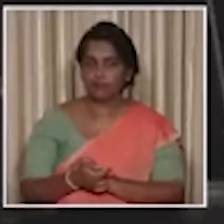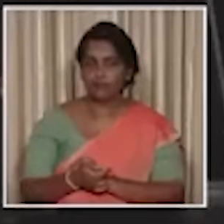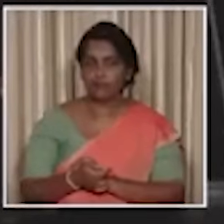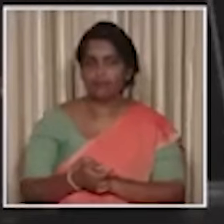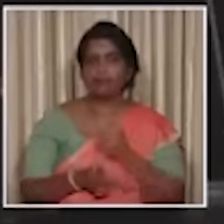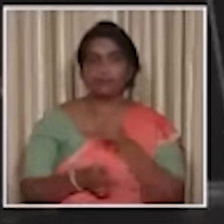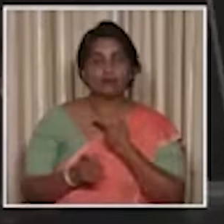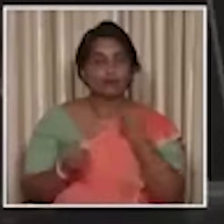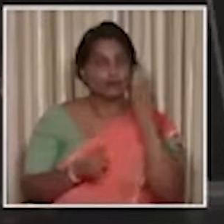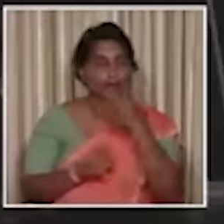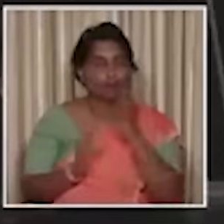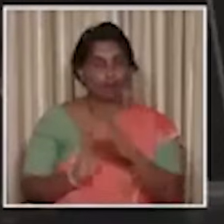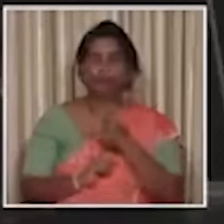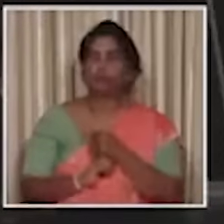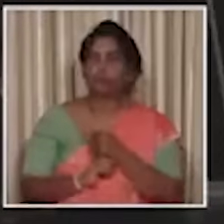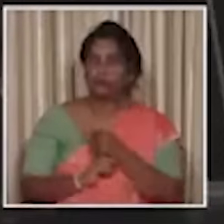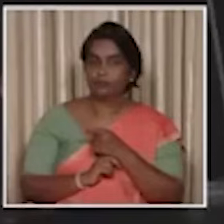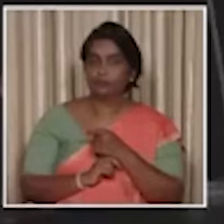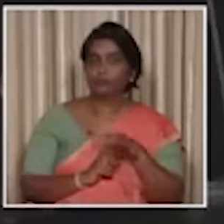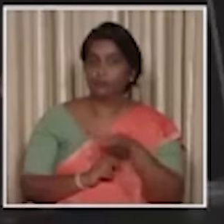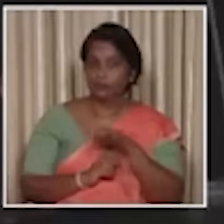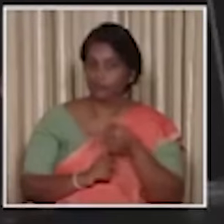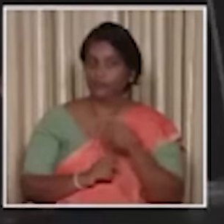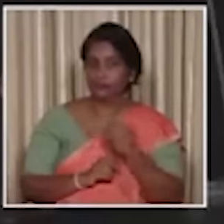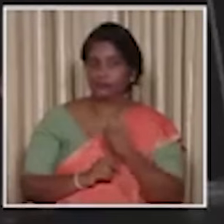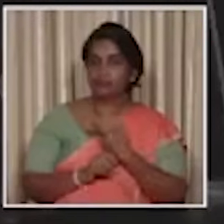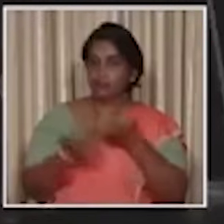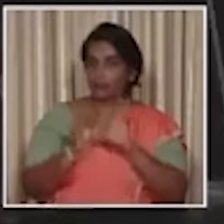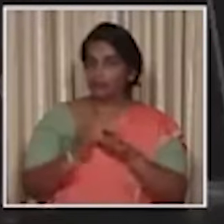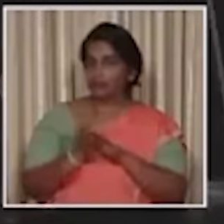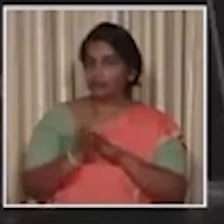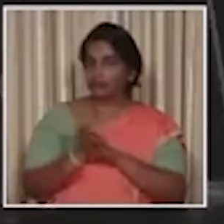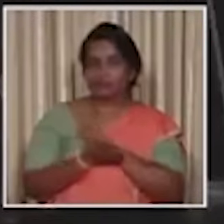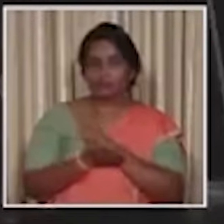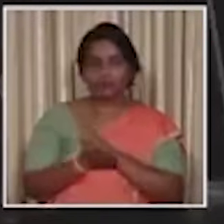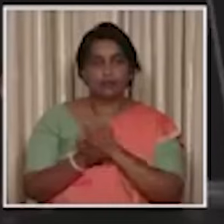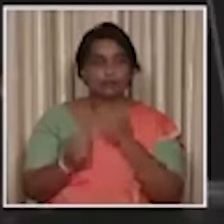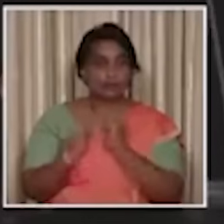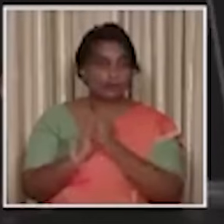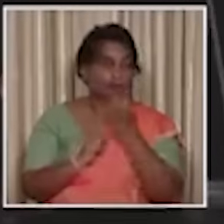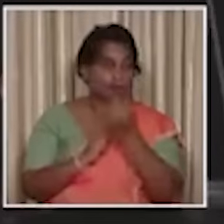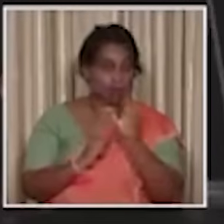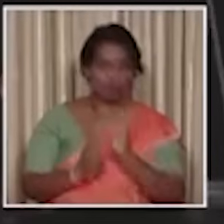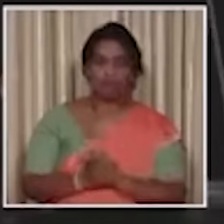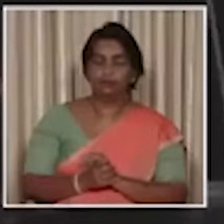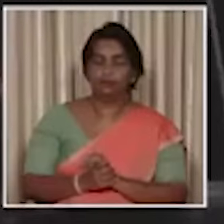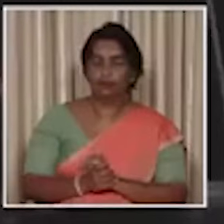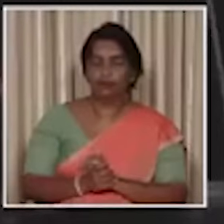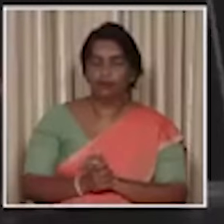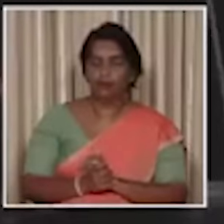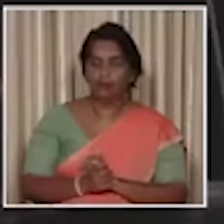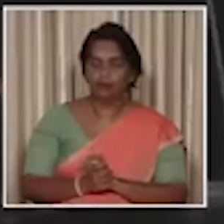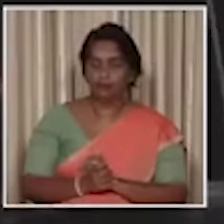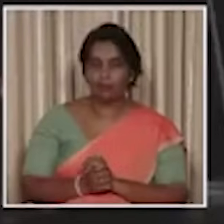அங்கே ஒரு அலங்கார வேலைகளில் அங்குள்ள மக்கள், அந்த உரித்துடையவர்கள், பெற்றோர்கள் ஈடுபட்டார்கள். அவ்வாறான